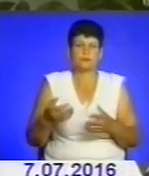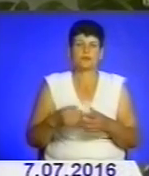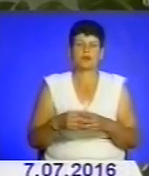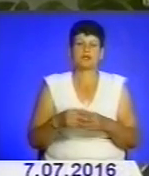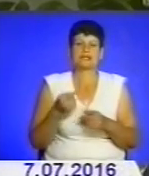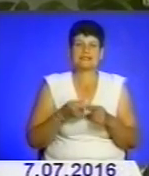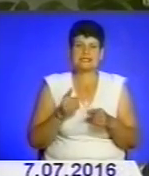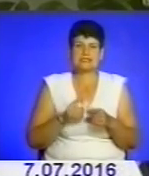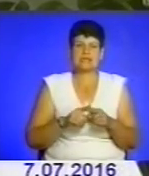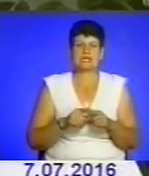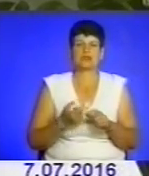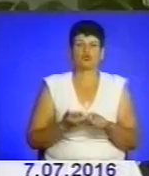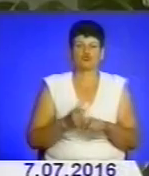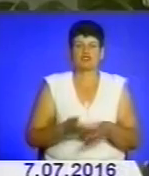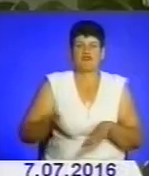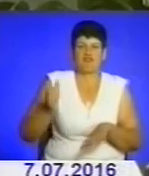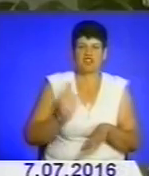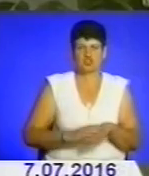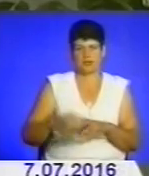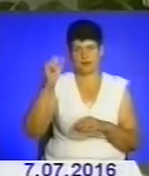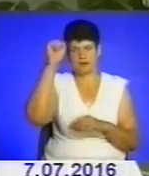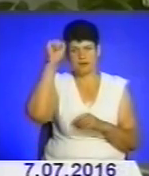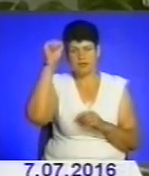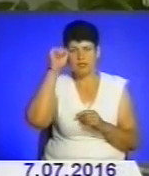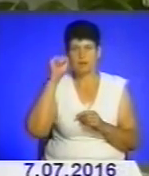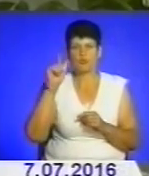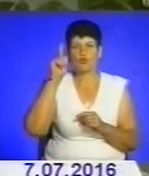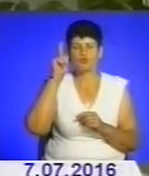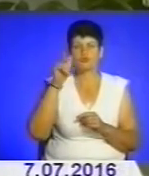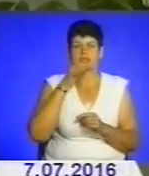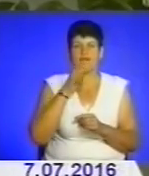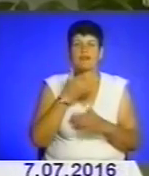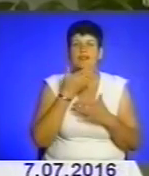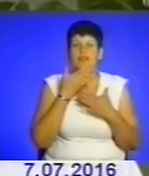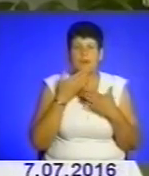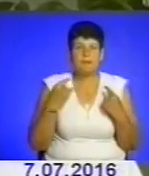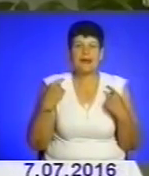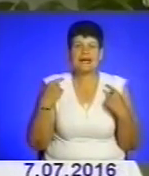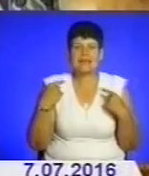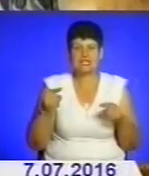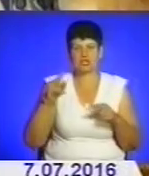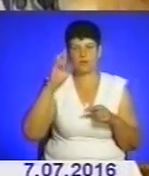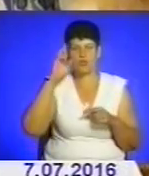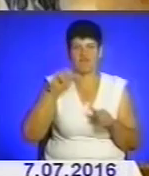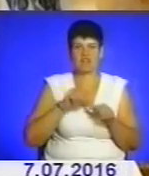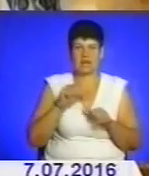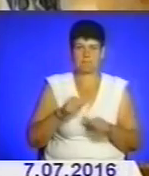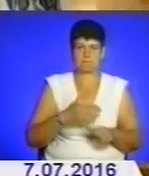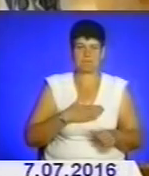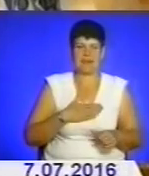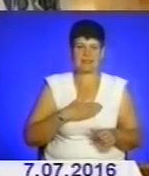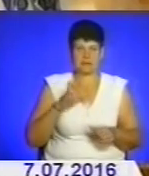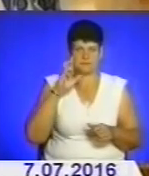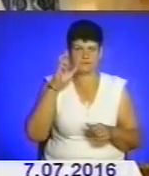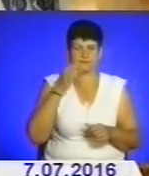ідолопоклонство це є також дуже важкий і тяжкий гріх, каже, бо Господь сам зупинив. Немає інших богів, окрім мене. Життя найбільшого пророка